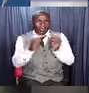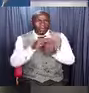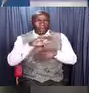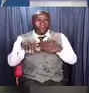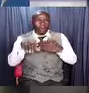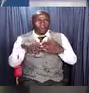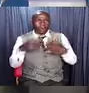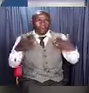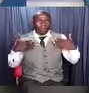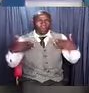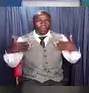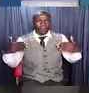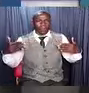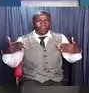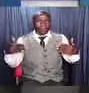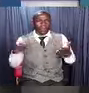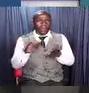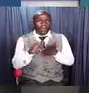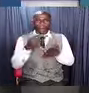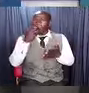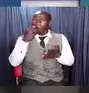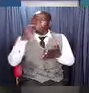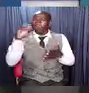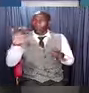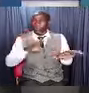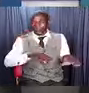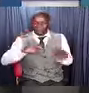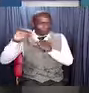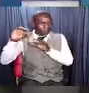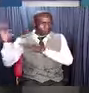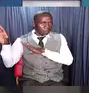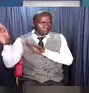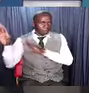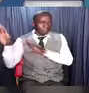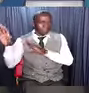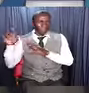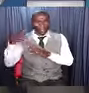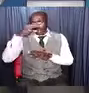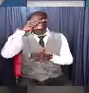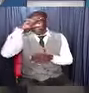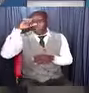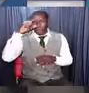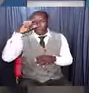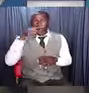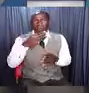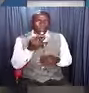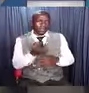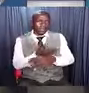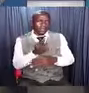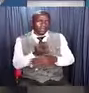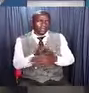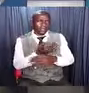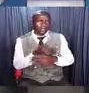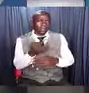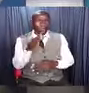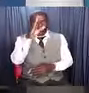peace had come in me with all people. Ile lana ya manunguniko imeondoka. And the curse of murmuring had gone away. Maana mchungaji wakatoa alihubiri kwa ndani sana.